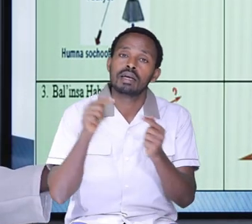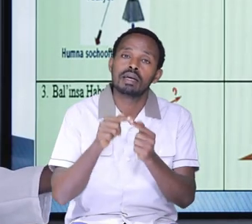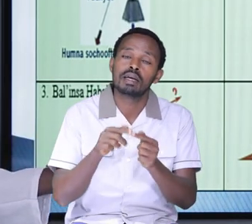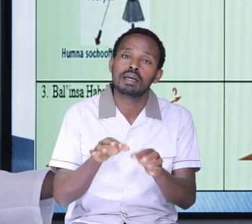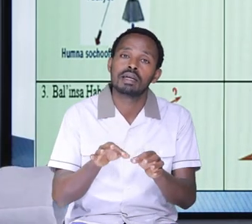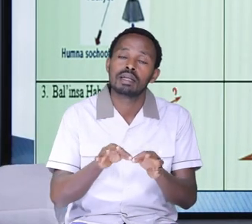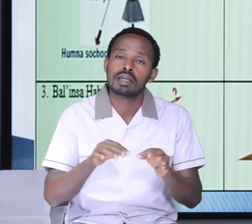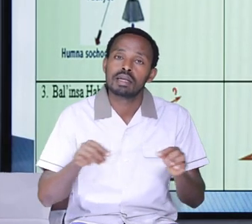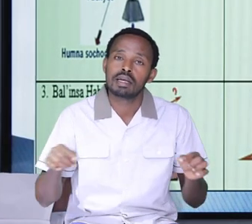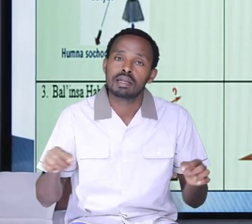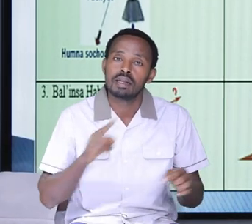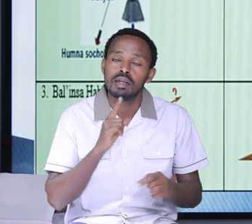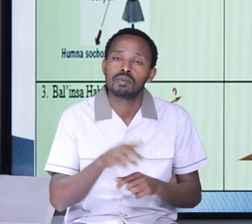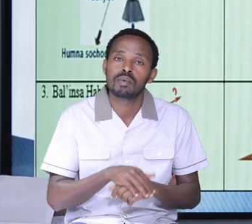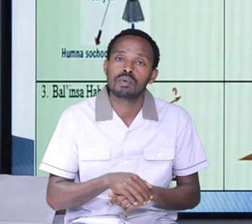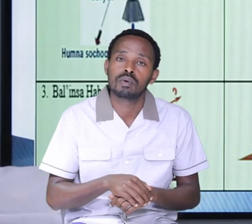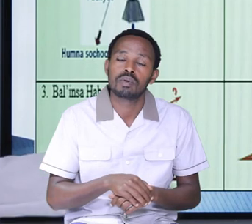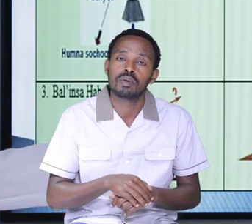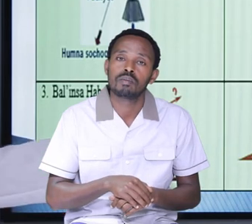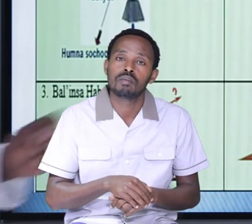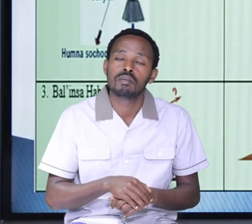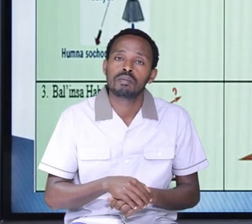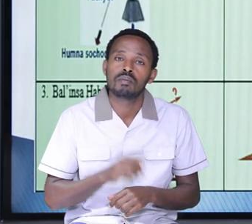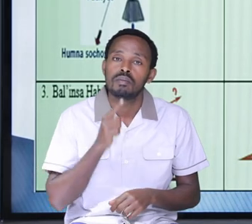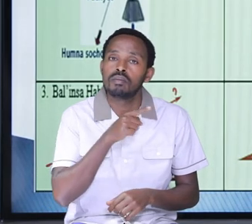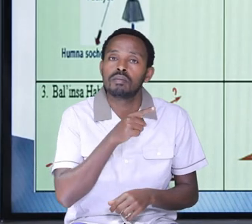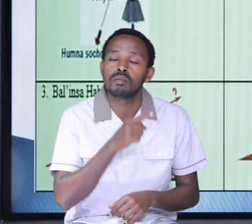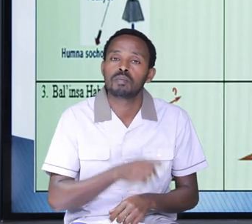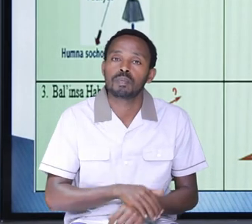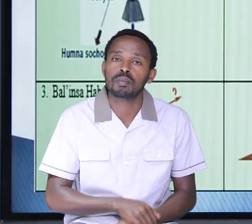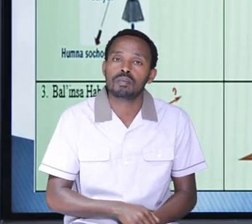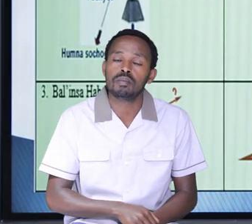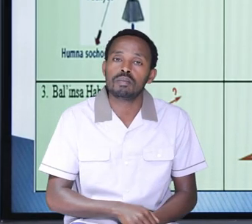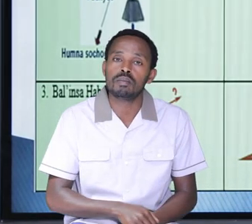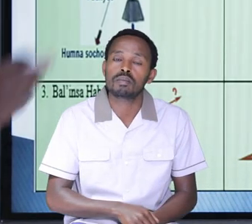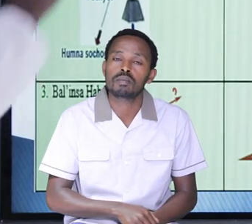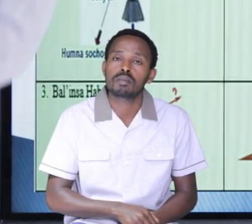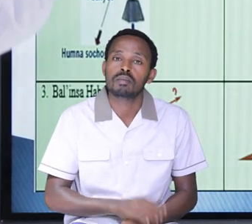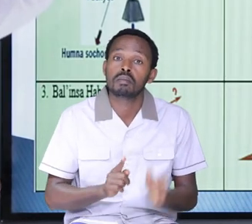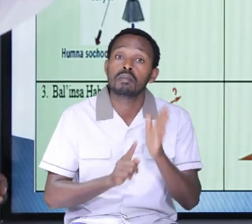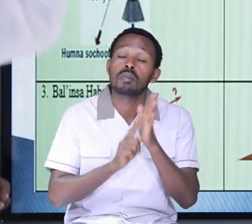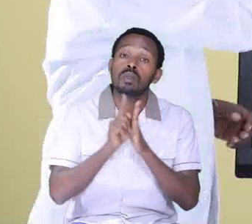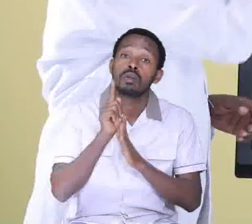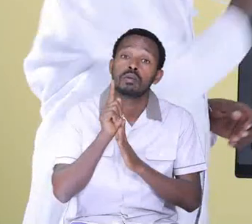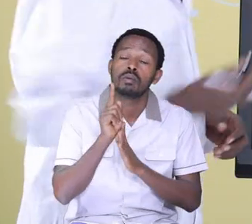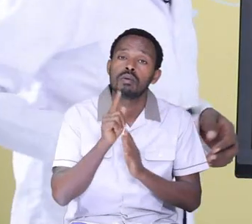fageenya yommuu jedhamu akkasumas iddoo kanaa kaasee haga iddoo kanatti kan deemu immoo hojjaa jedhama.